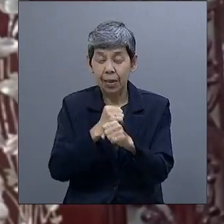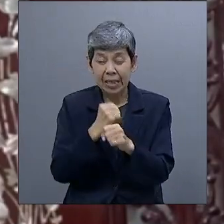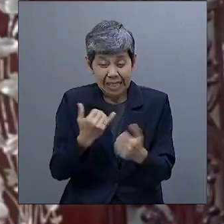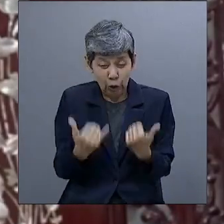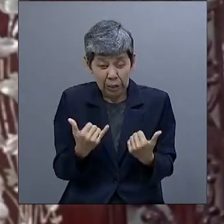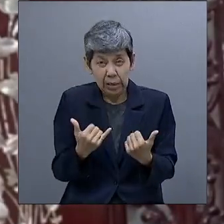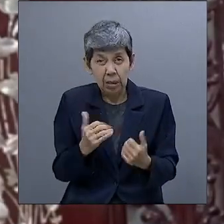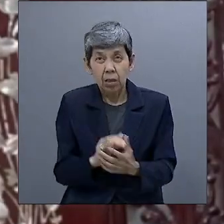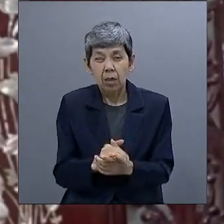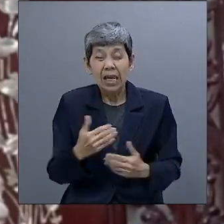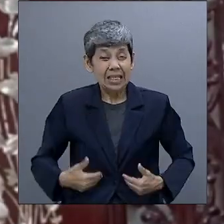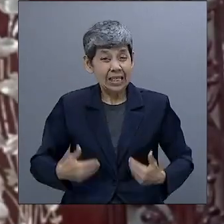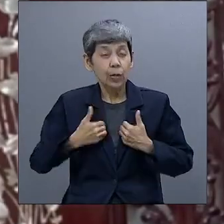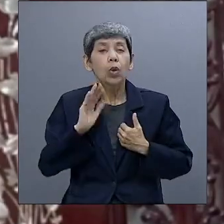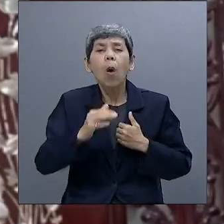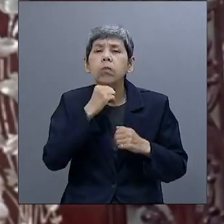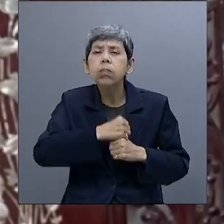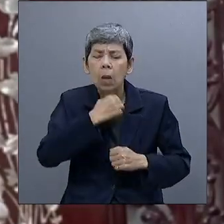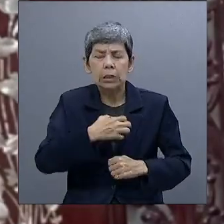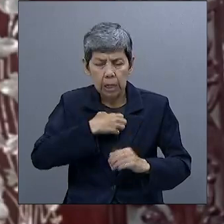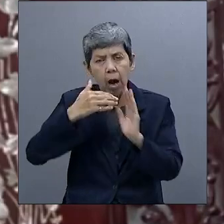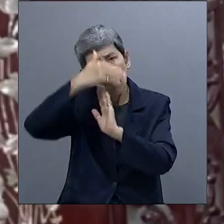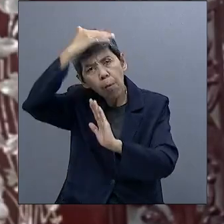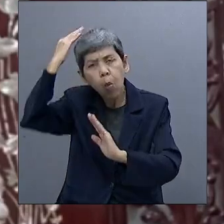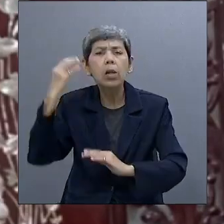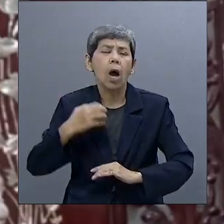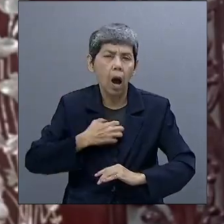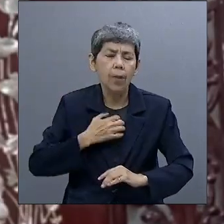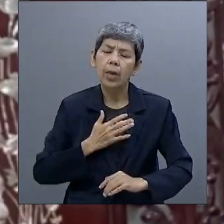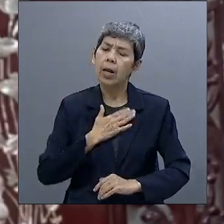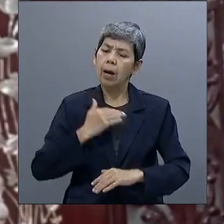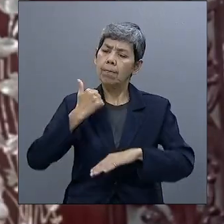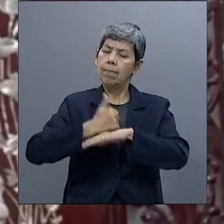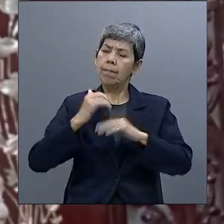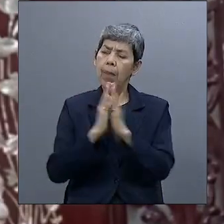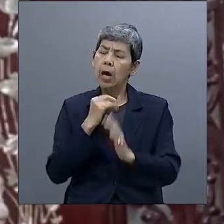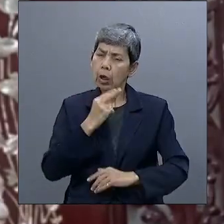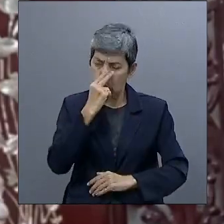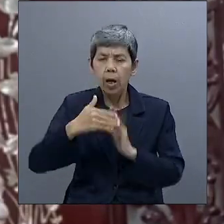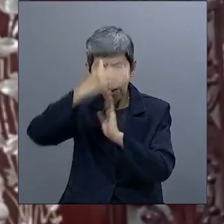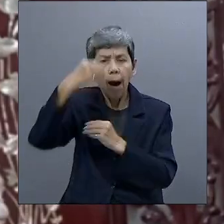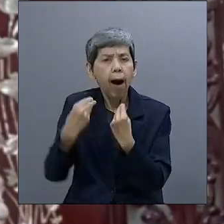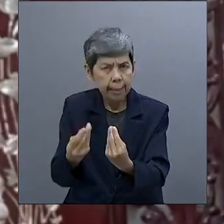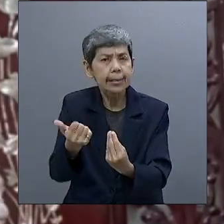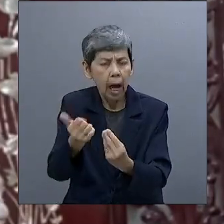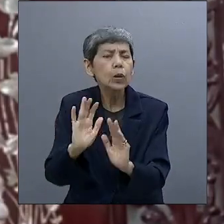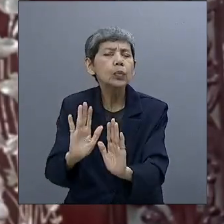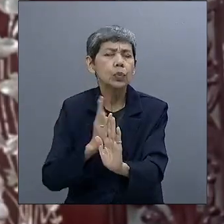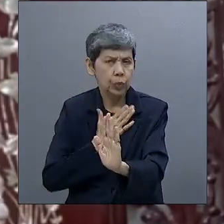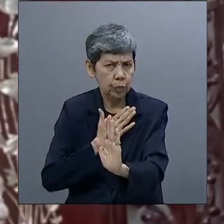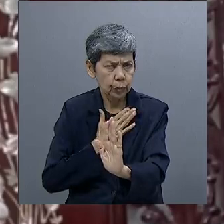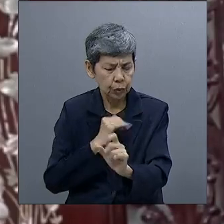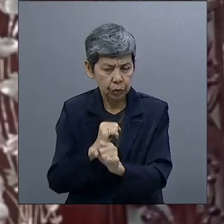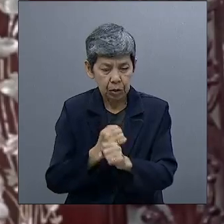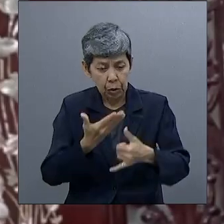ของเขาของชีวิตเขาเนี่ยเขาอยากจะอุปสมบทอาตมาภาพก็จะอุปสมบทให้แต่ตอนนี้เนื่องจากร่าง